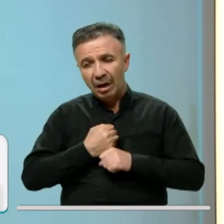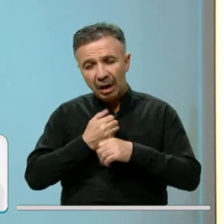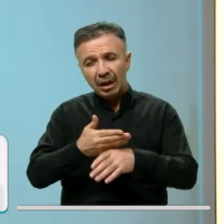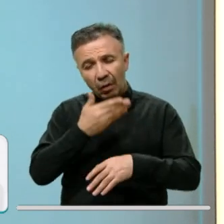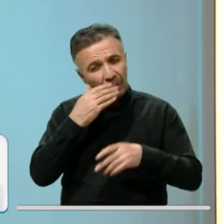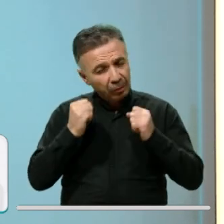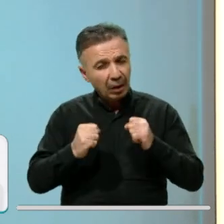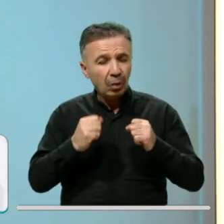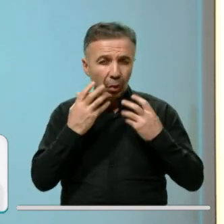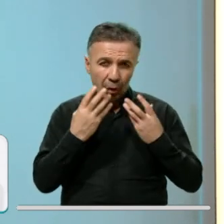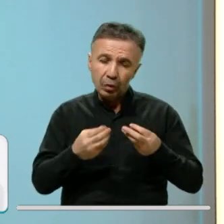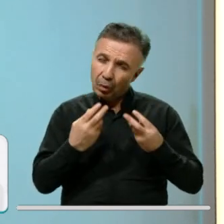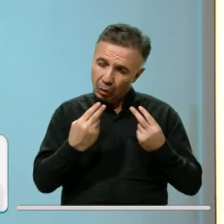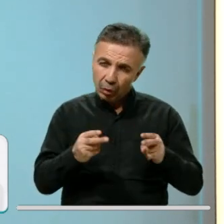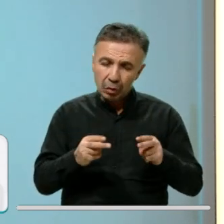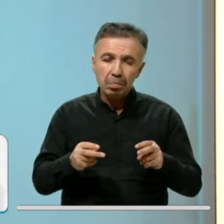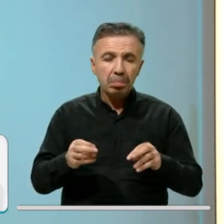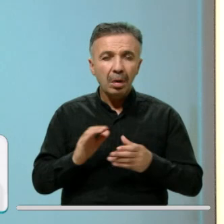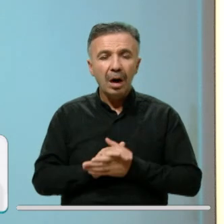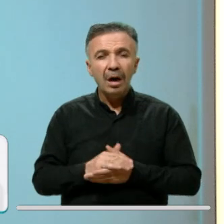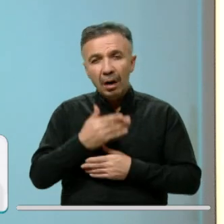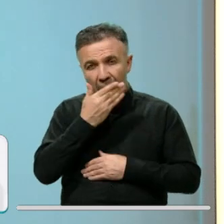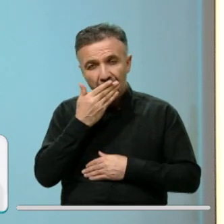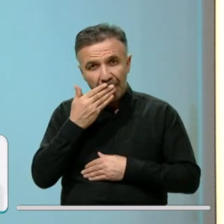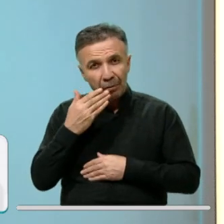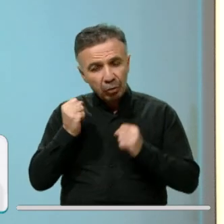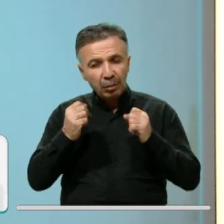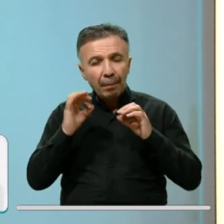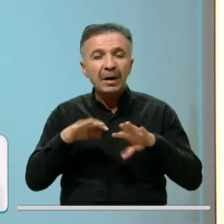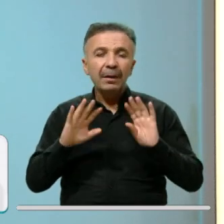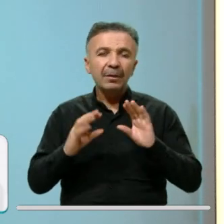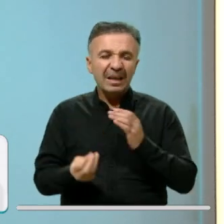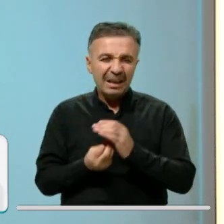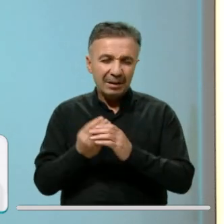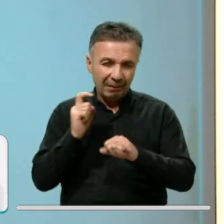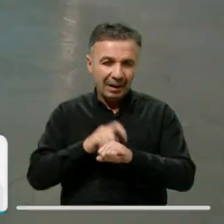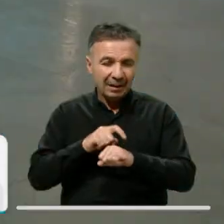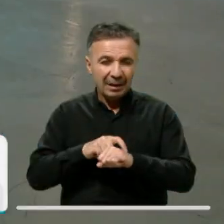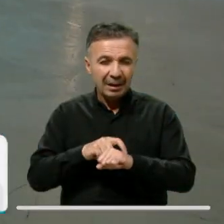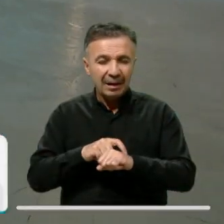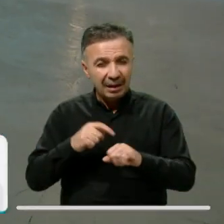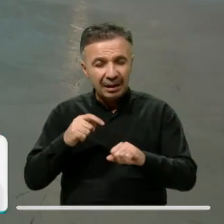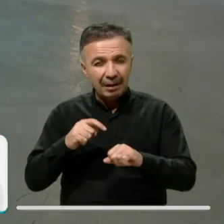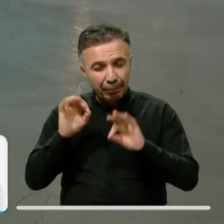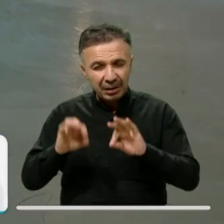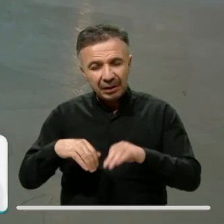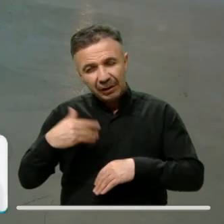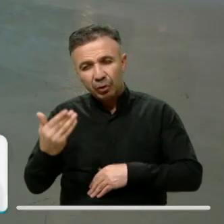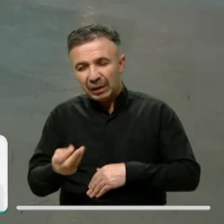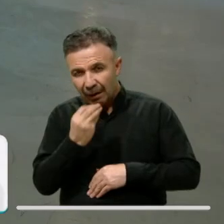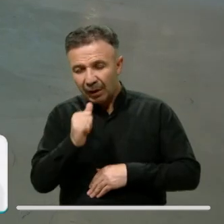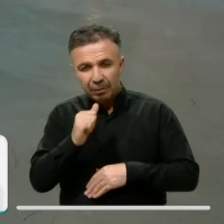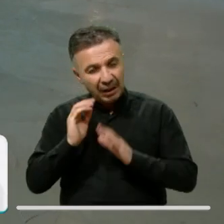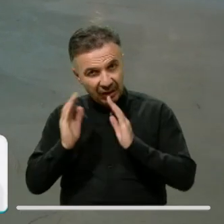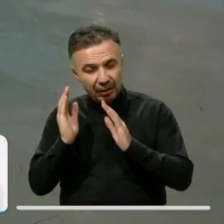oruç olursa olsun hala daha oruca başlamamış ve imsak vakti girdikten sonra yeme içmeye devam etmişse